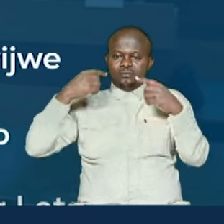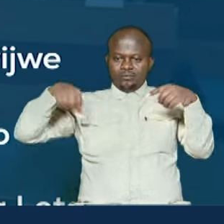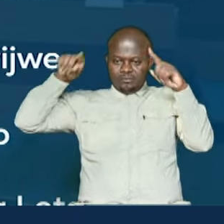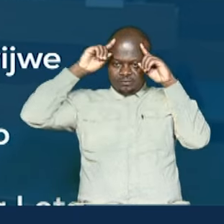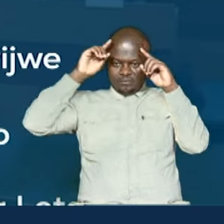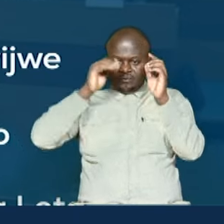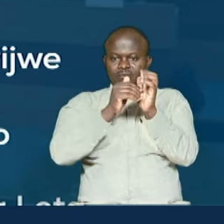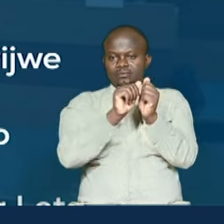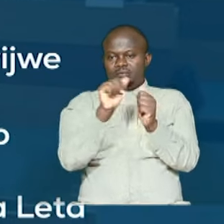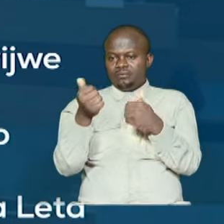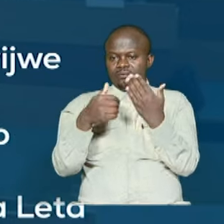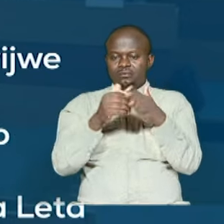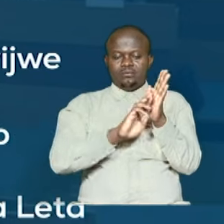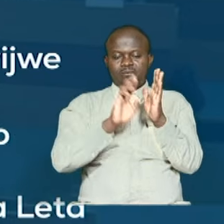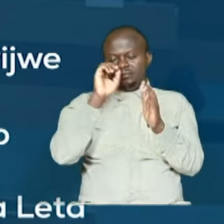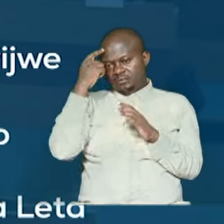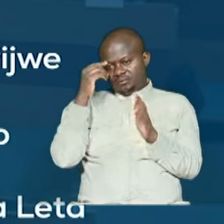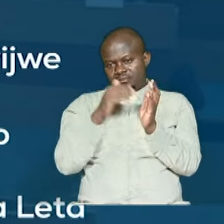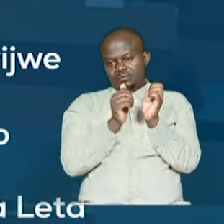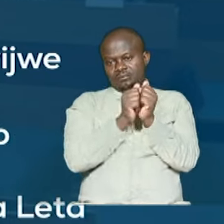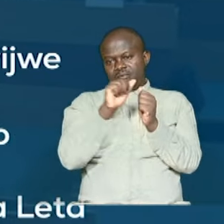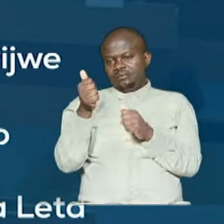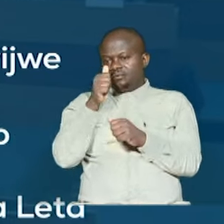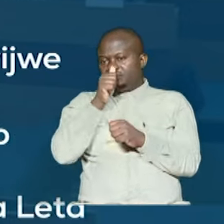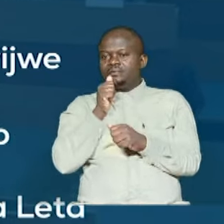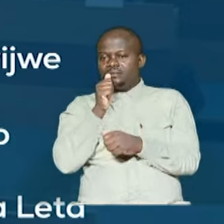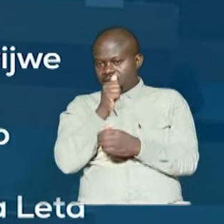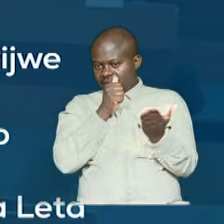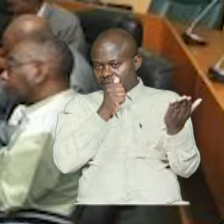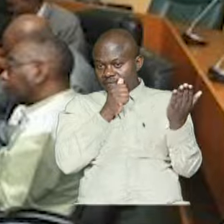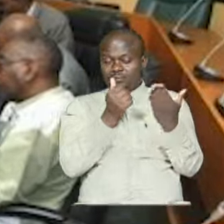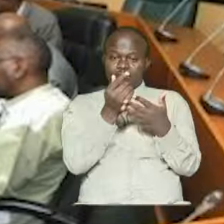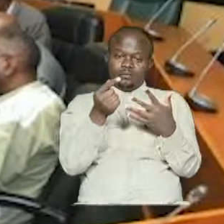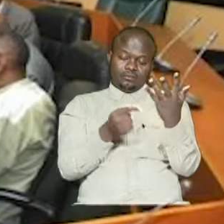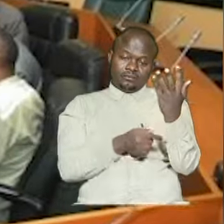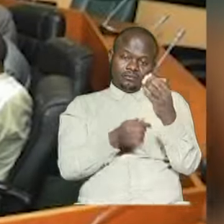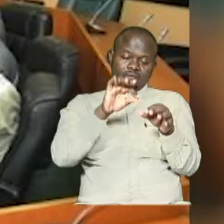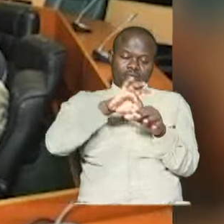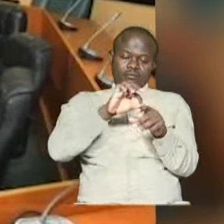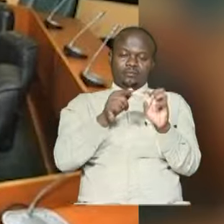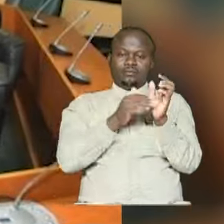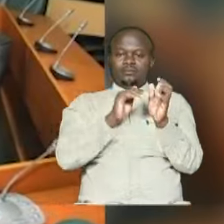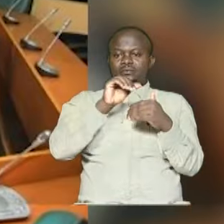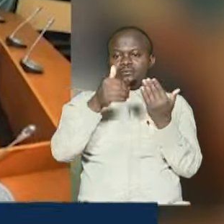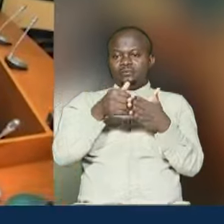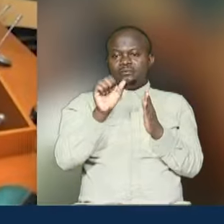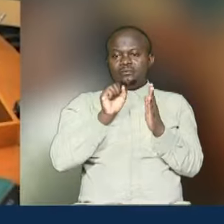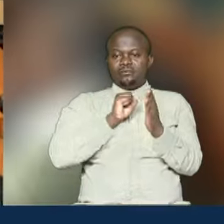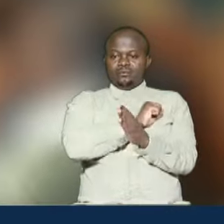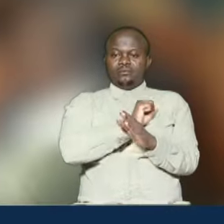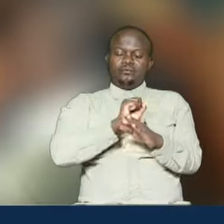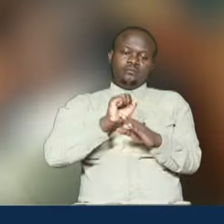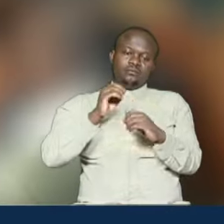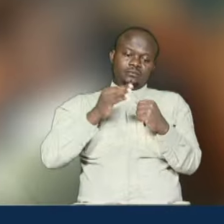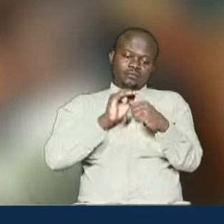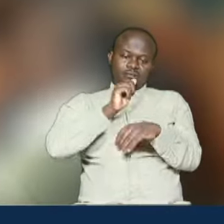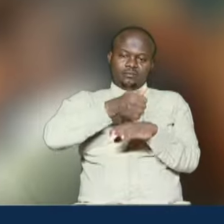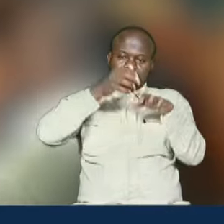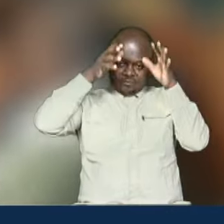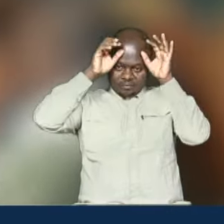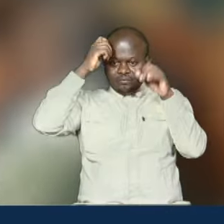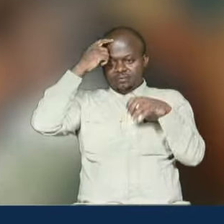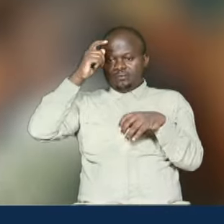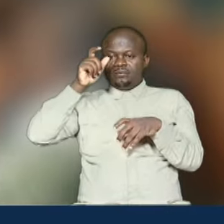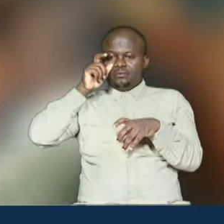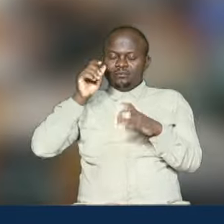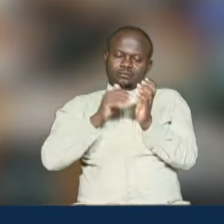umwe uhagarariye iza leta n'undi uturuka mu zigenga. Uretse abatorwa hari abandi basenateri 8 bashyirwa na perezida wa Repubulika n'abandi 4